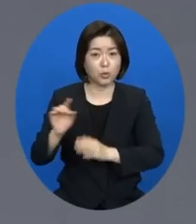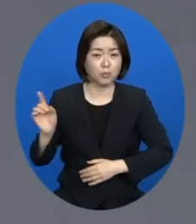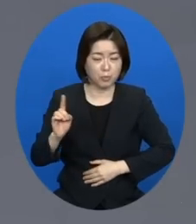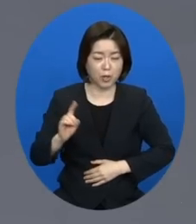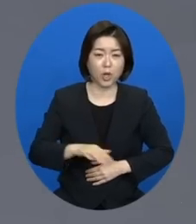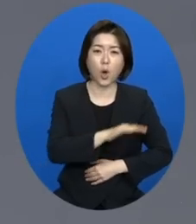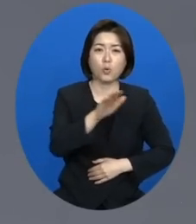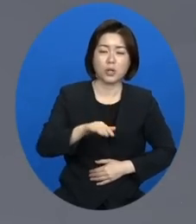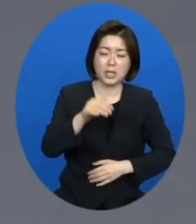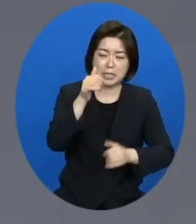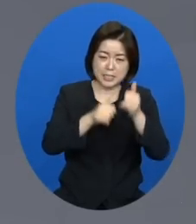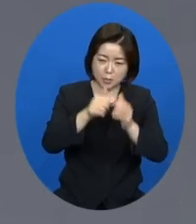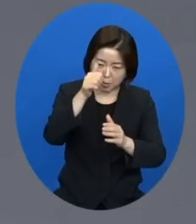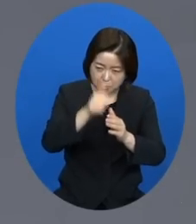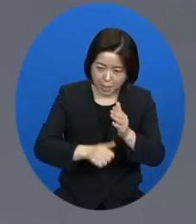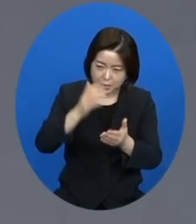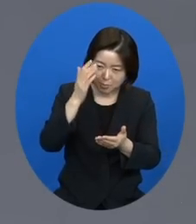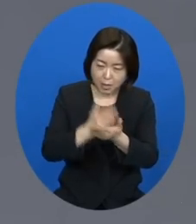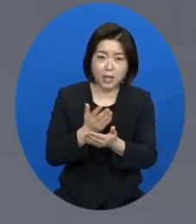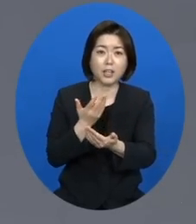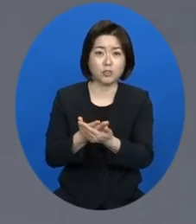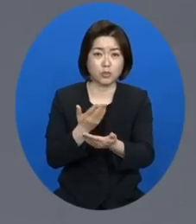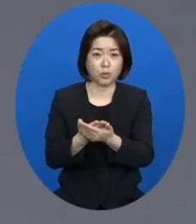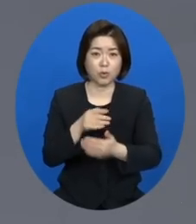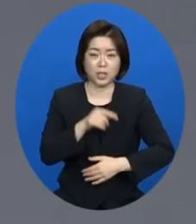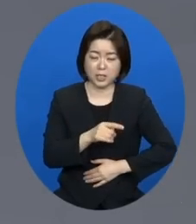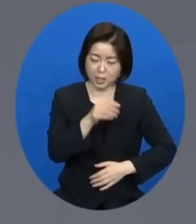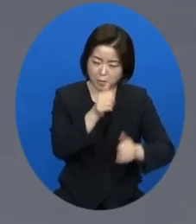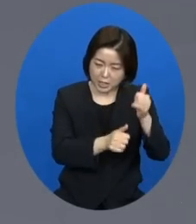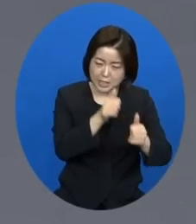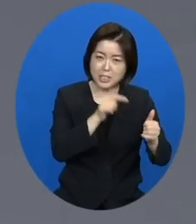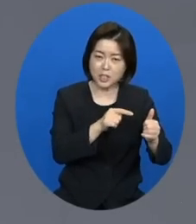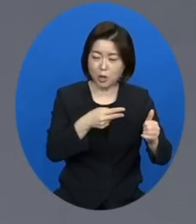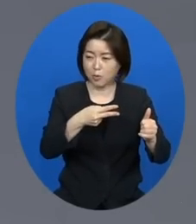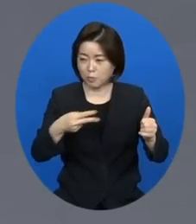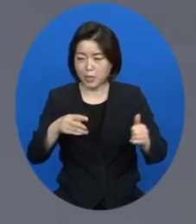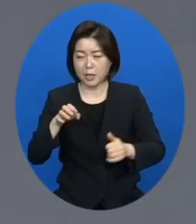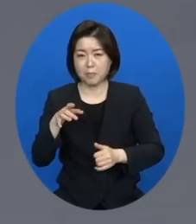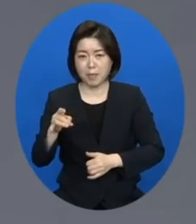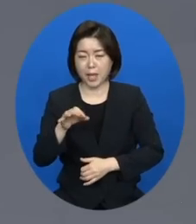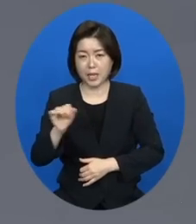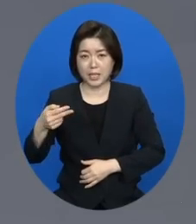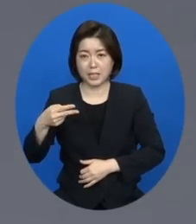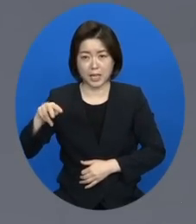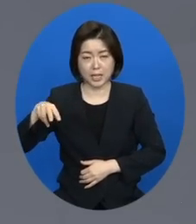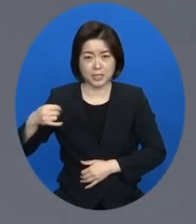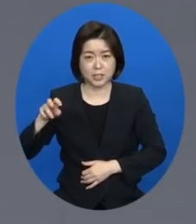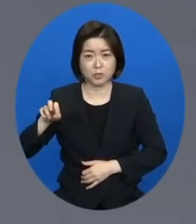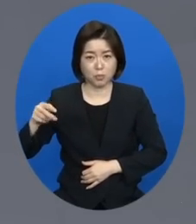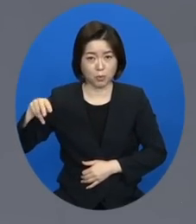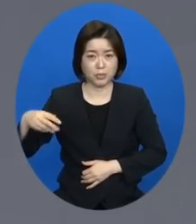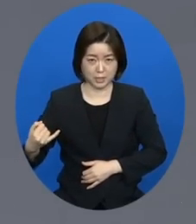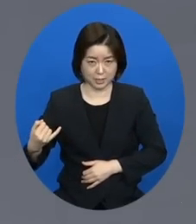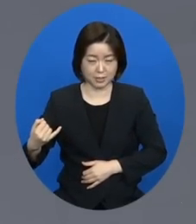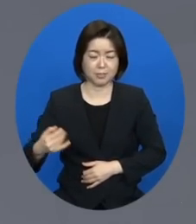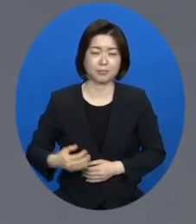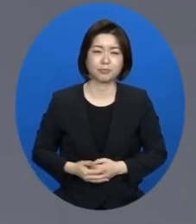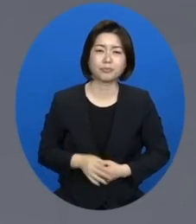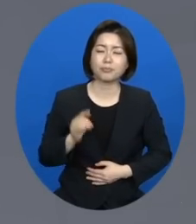하지 마시옵고. 이 시험이 페이라스모스로 쓰여져 있어요. 이건 무슨